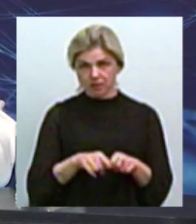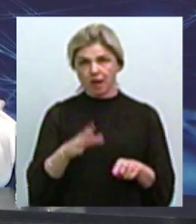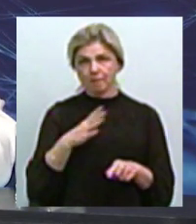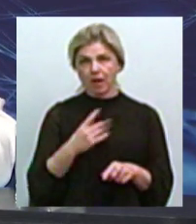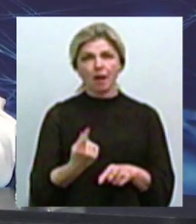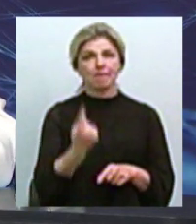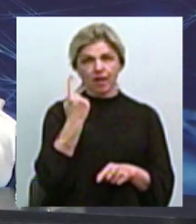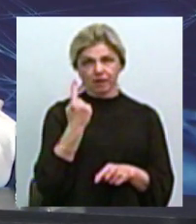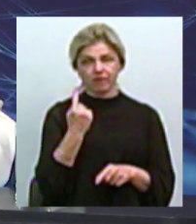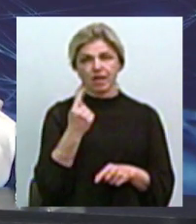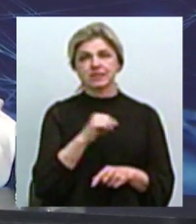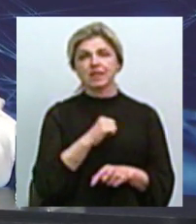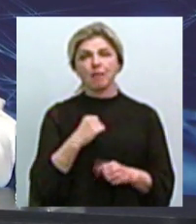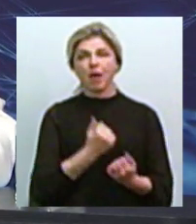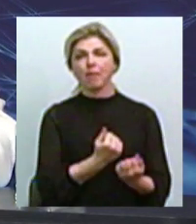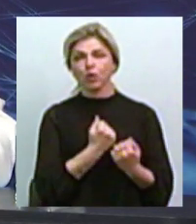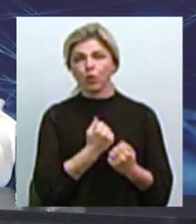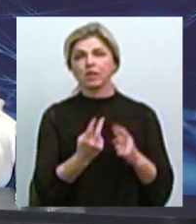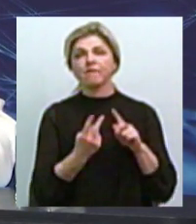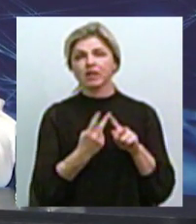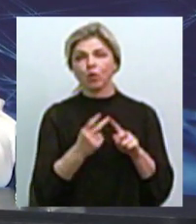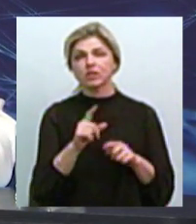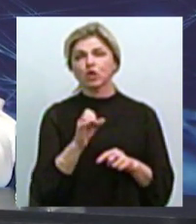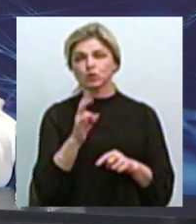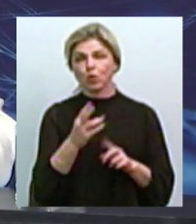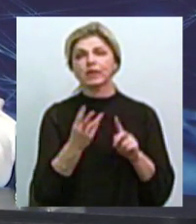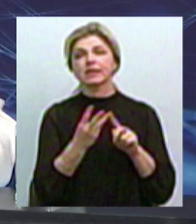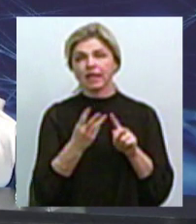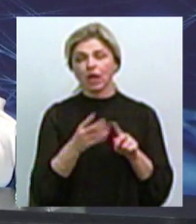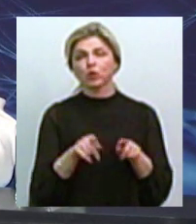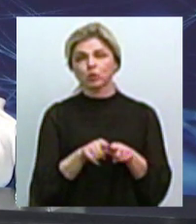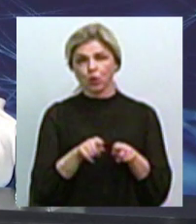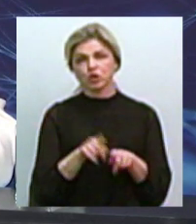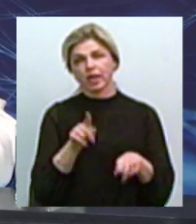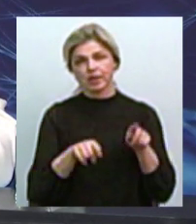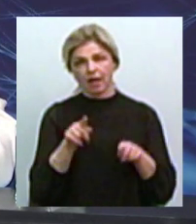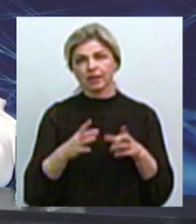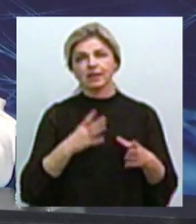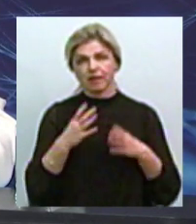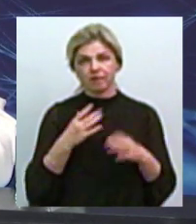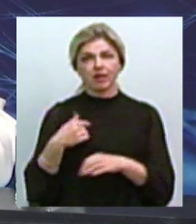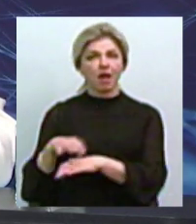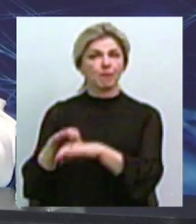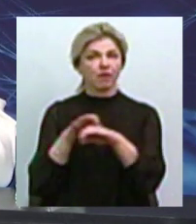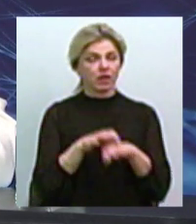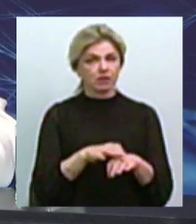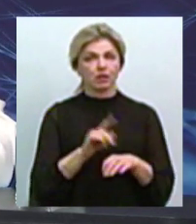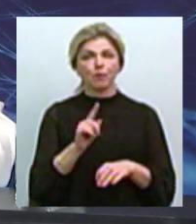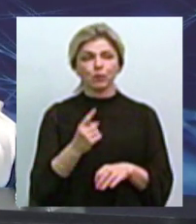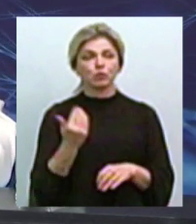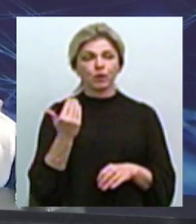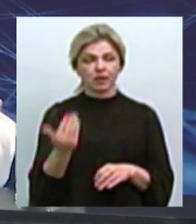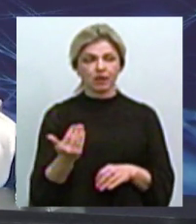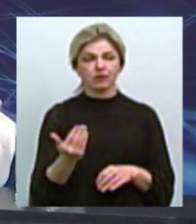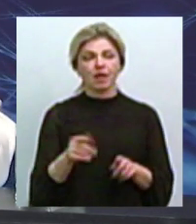самой первой самообороне, и на втором сезоне, и на третьем тоже иногда мы на какие-то тренинги я ее завожу, потому что я и так прихожу,